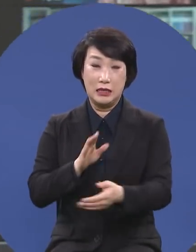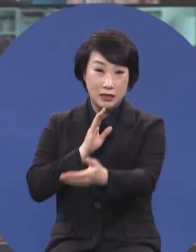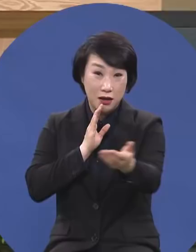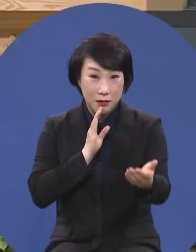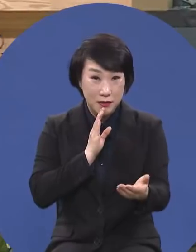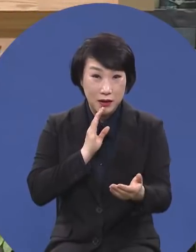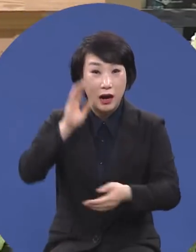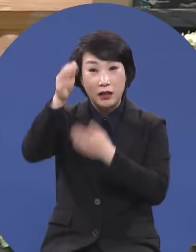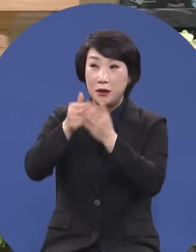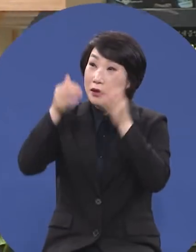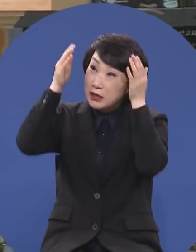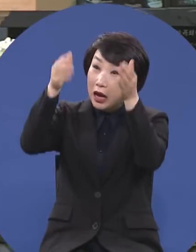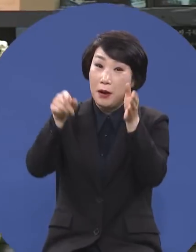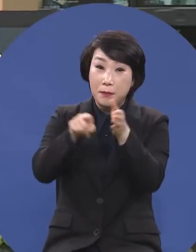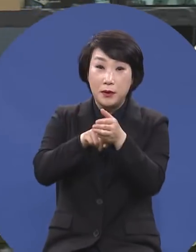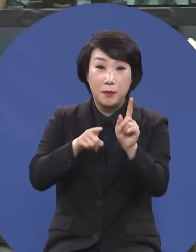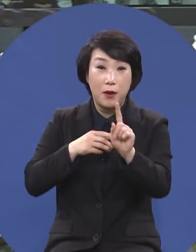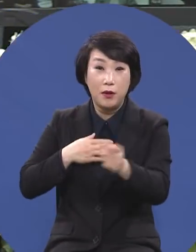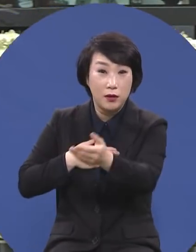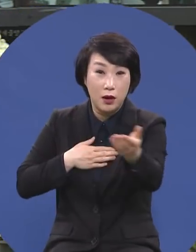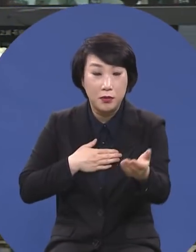정말로 하나님을 향한 믿음은